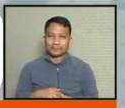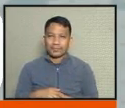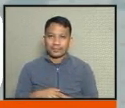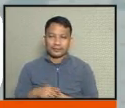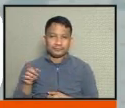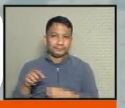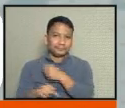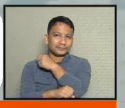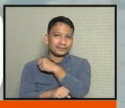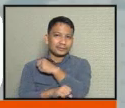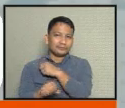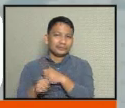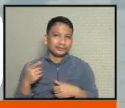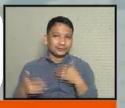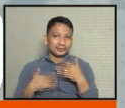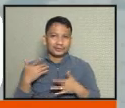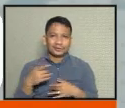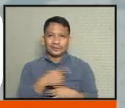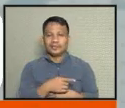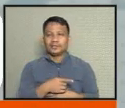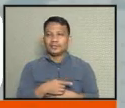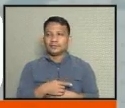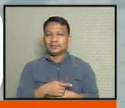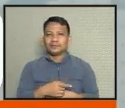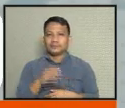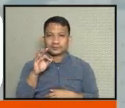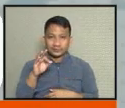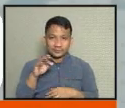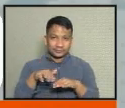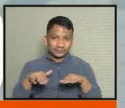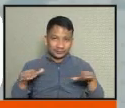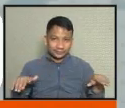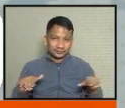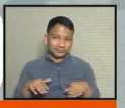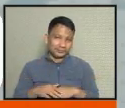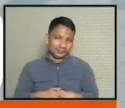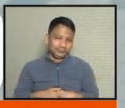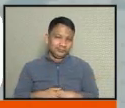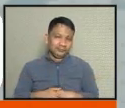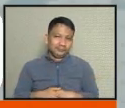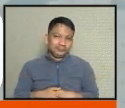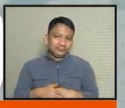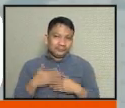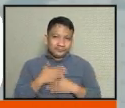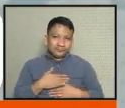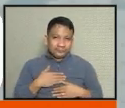Ninakawan mo rin ng kaligayahan ang siyam na mga anak nila